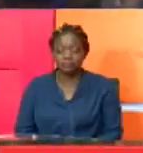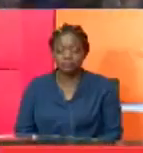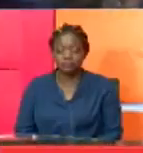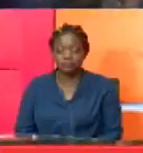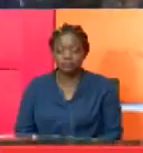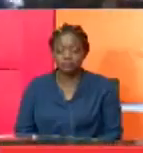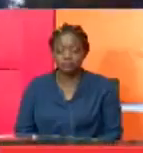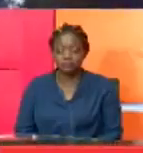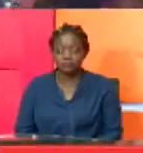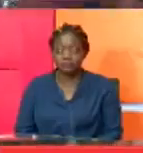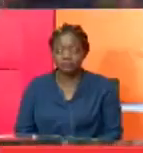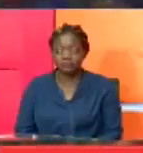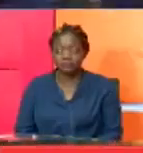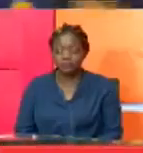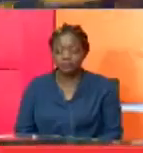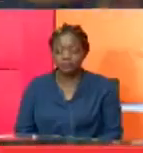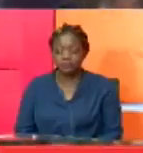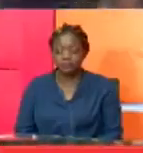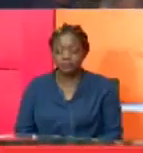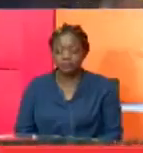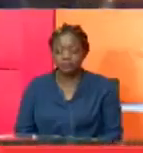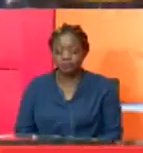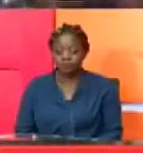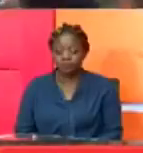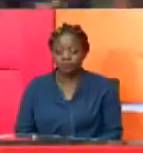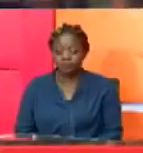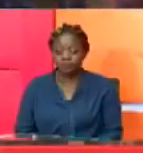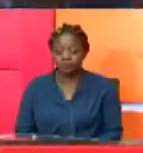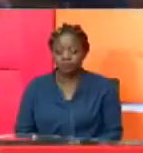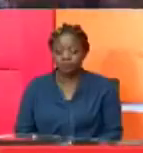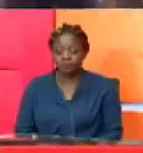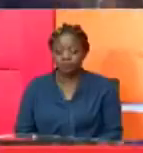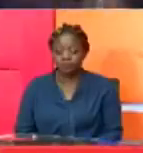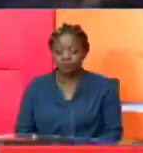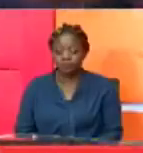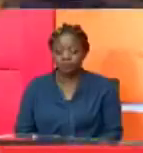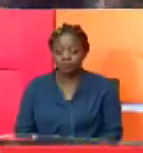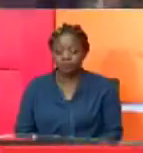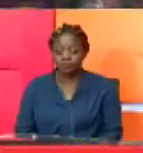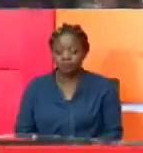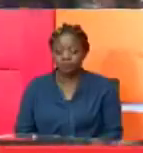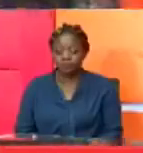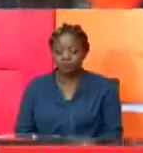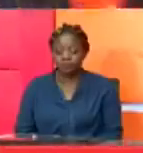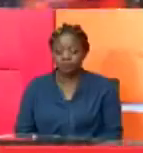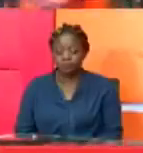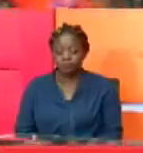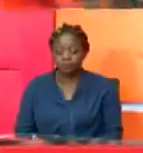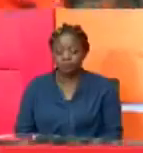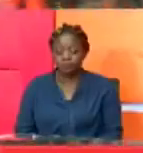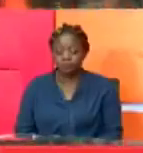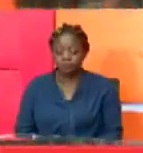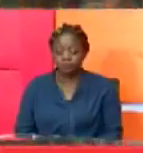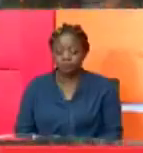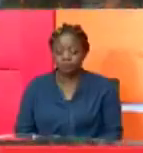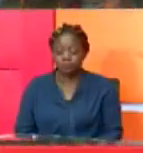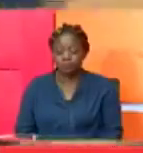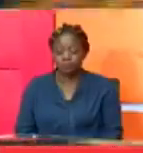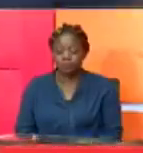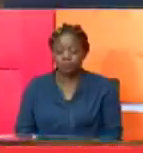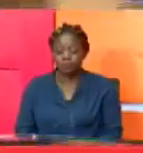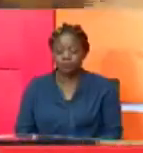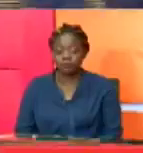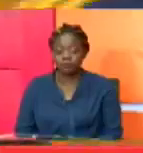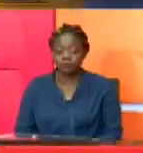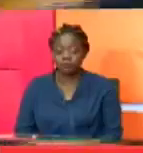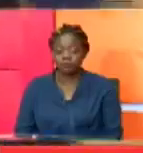ng'ate Proline FC ekyaza Endeje University. Erugogo Arua Hero ekyakulembedde ekibinja kya Elgon n'obubonero 11 Kataka